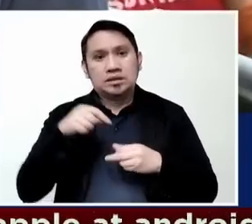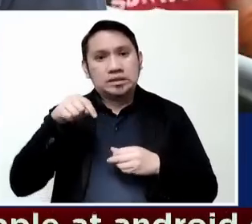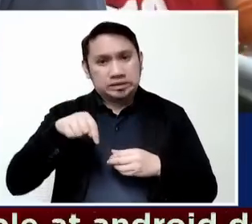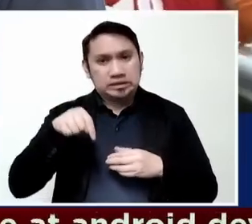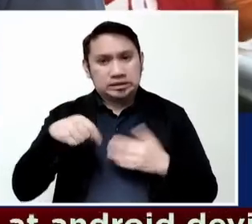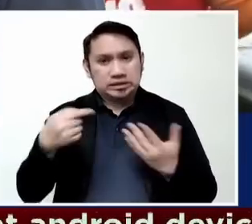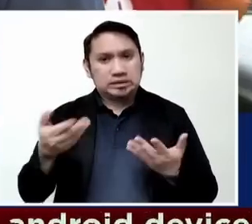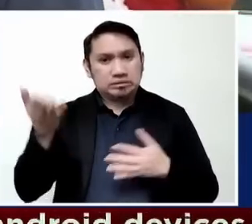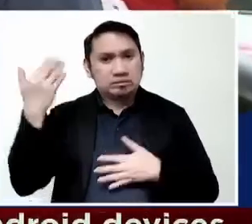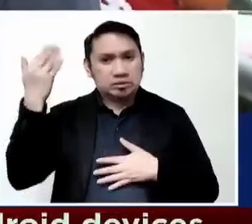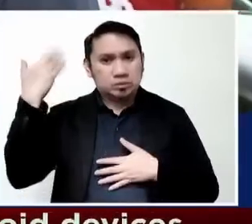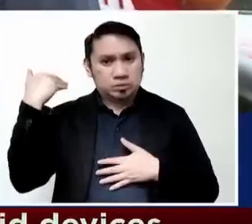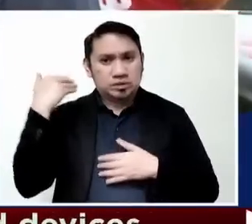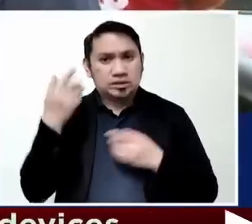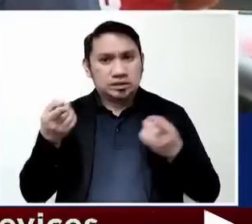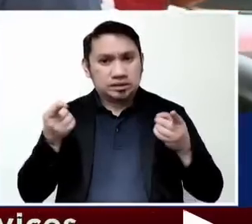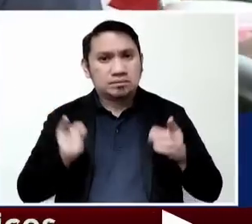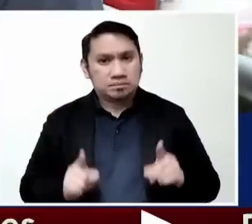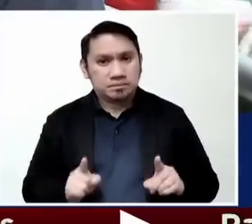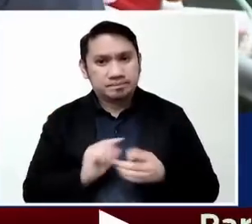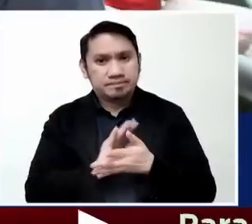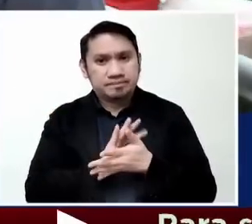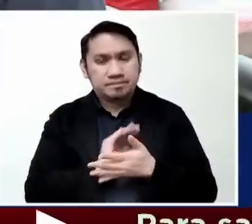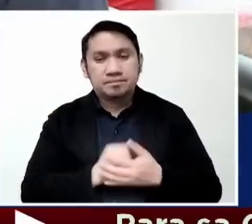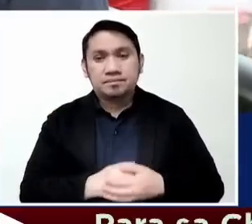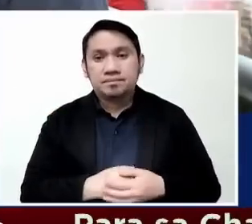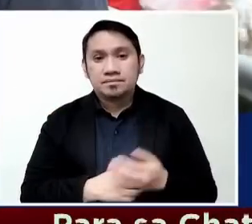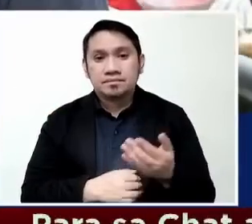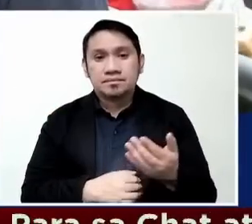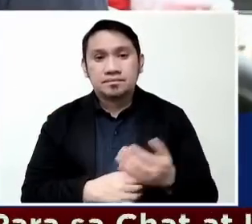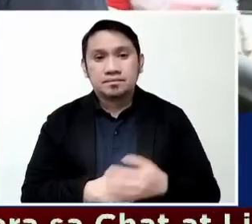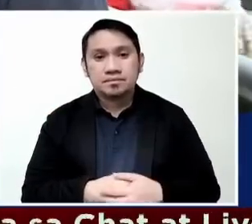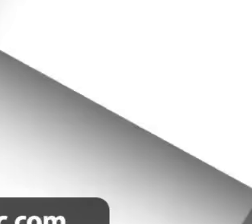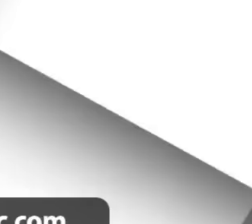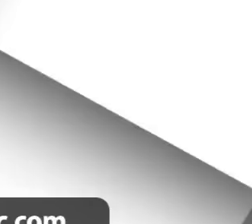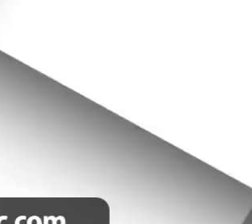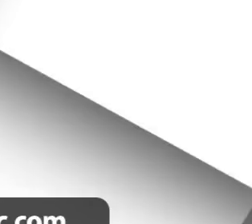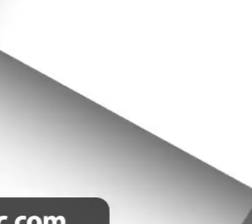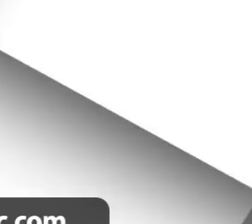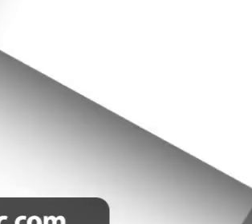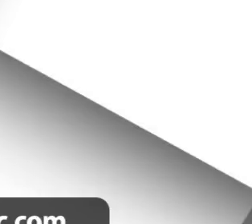mga nakaraang taon. Rafael Bosano, ABS-CBN News.